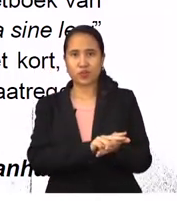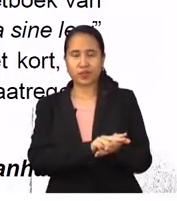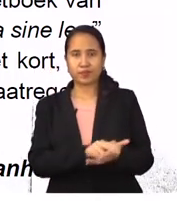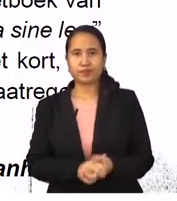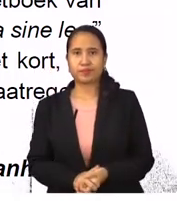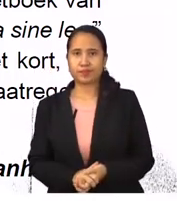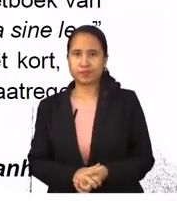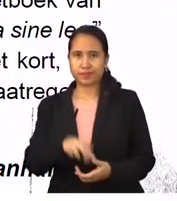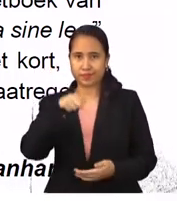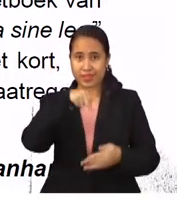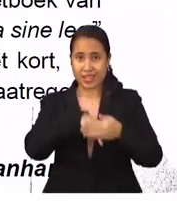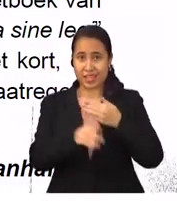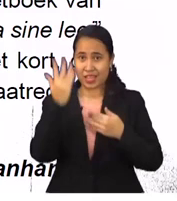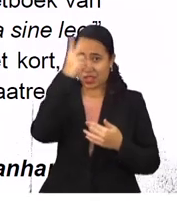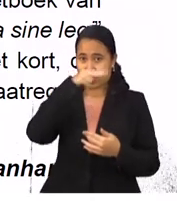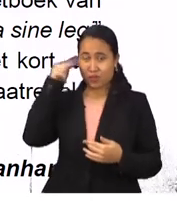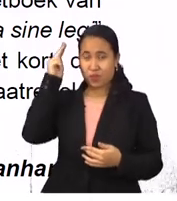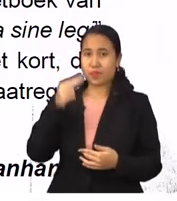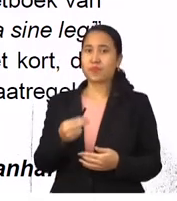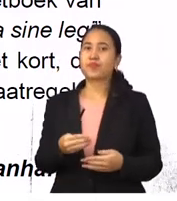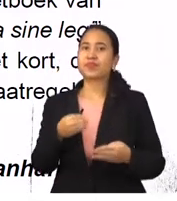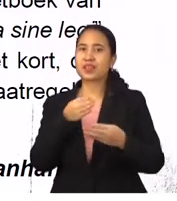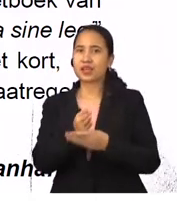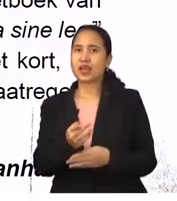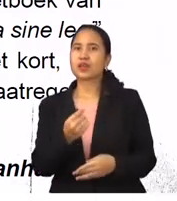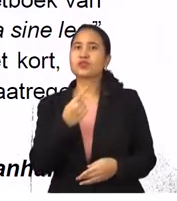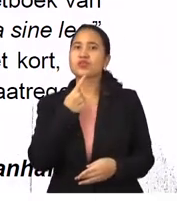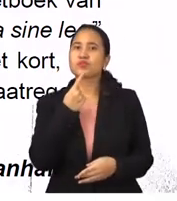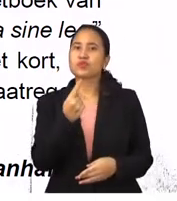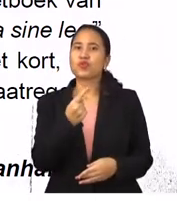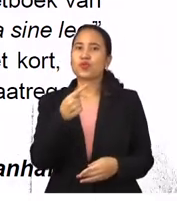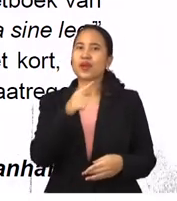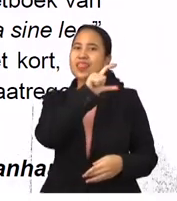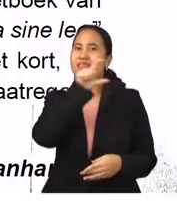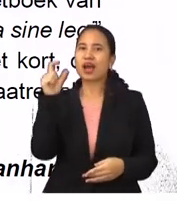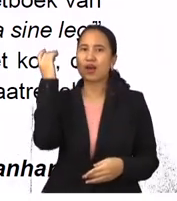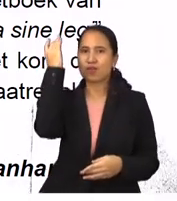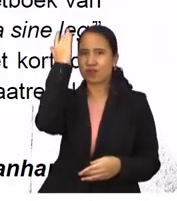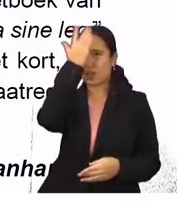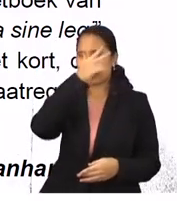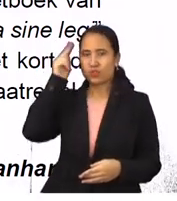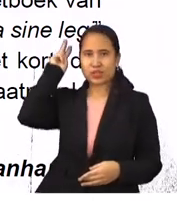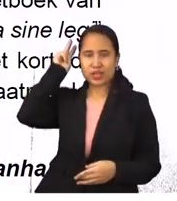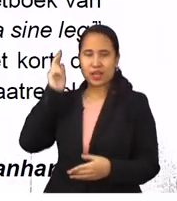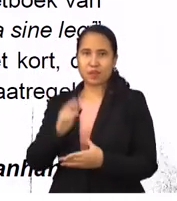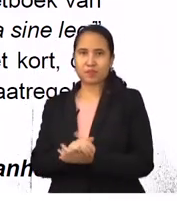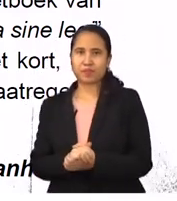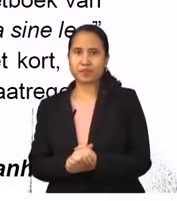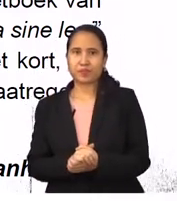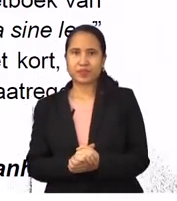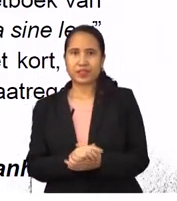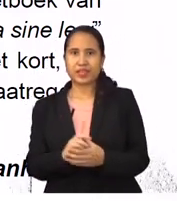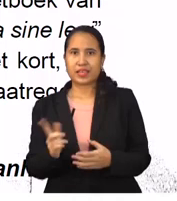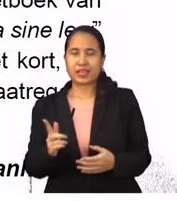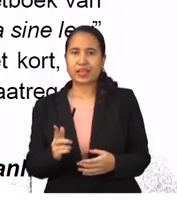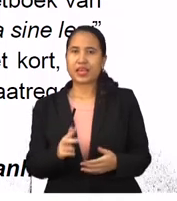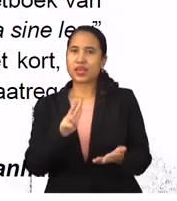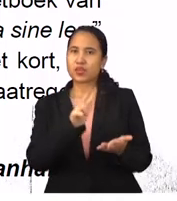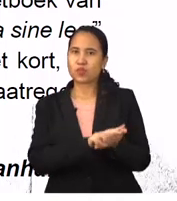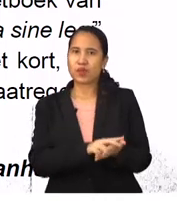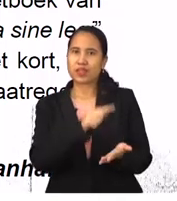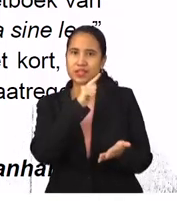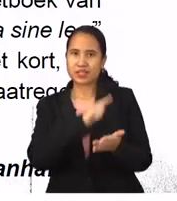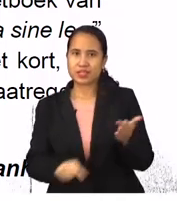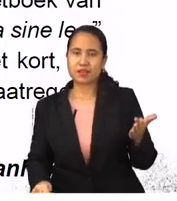Er wordt in Suriname recht gesproken in naam van de Republiek. Geen feit is strafbaar dan op grond van een daaraan voorafgaande